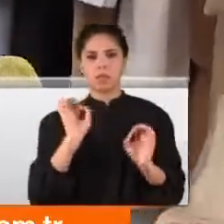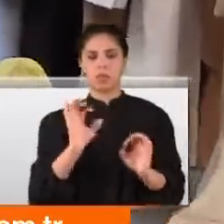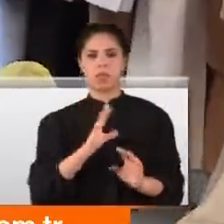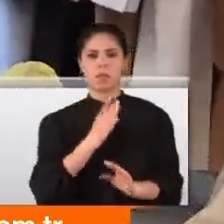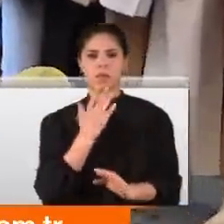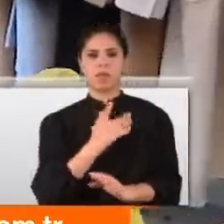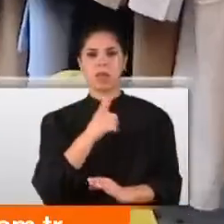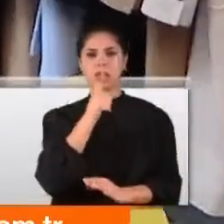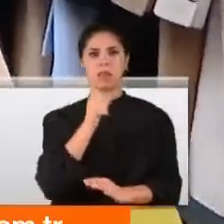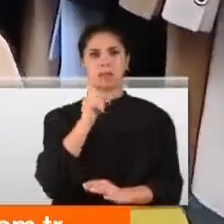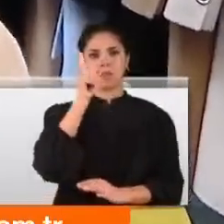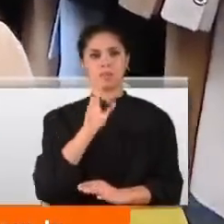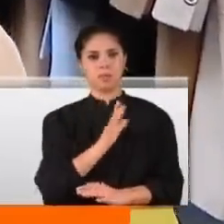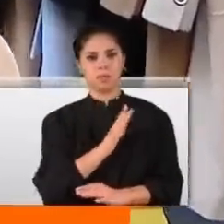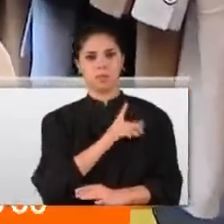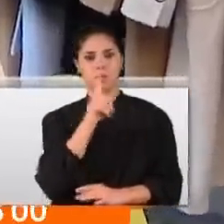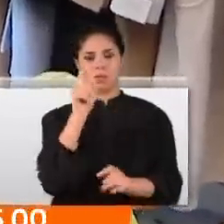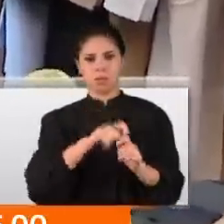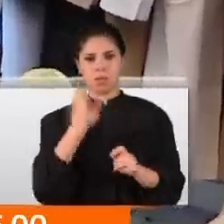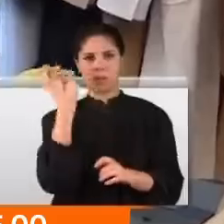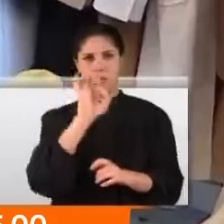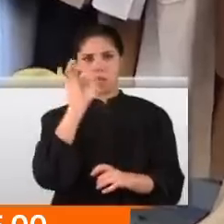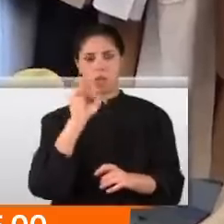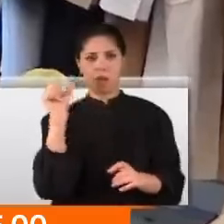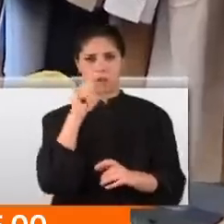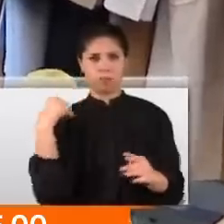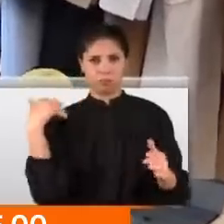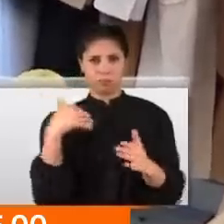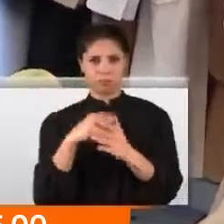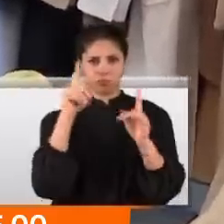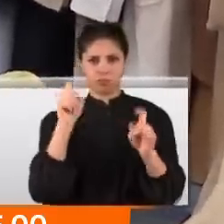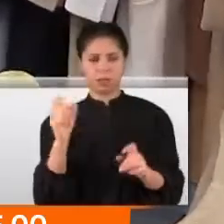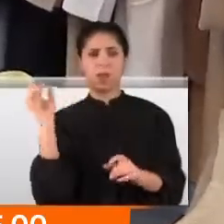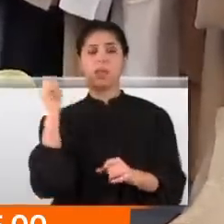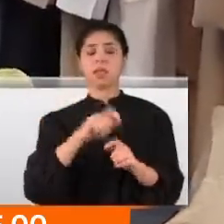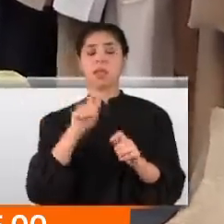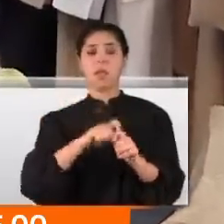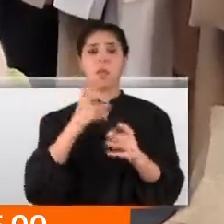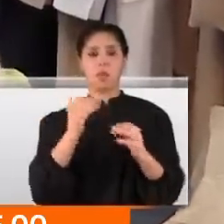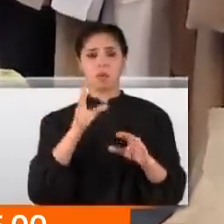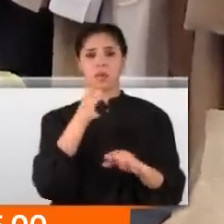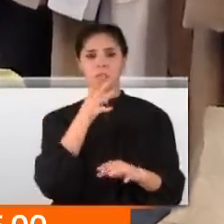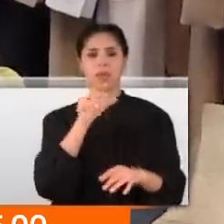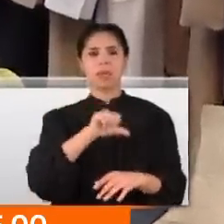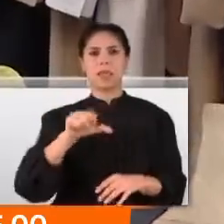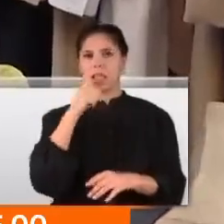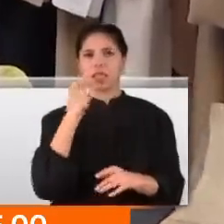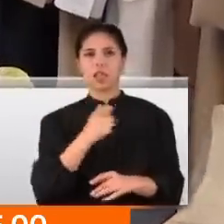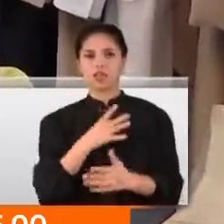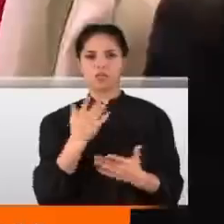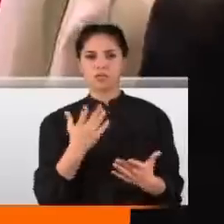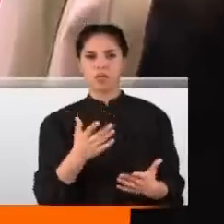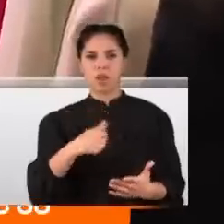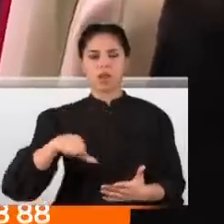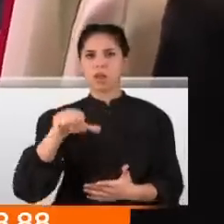var. Ses patırtı gürültü var ama bu tadilat Eylül ayından beri mi sürüyor? Peki tadilat olsa bile yağların ne işi var tadilatla ilgili